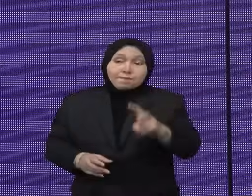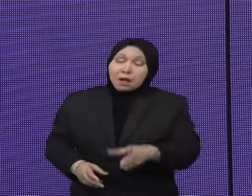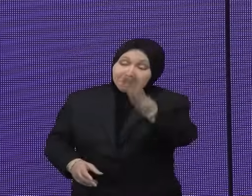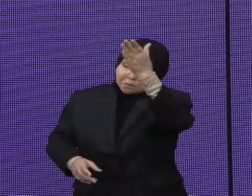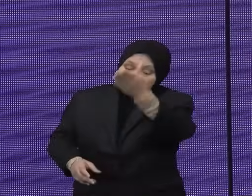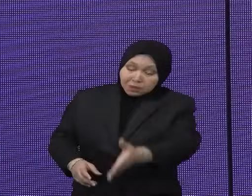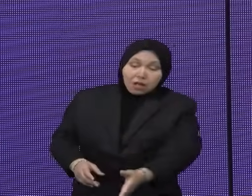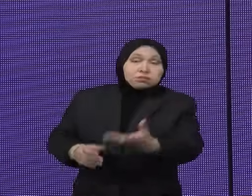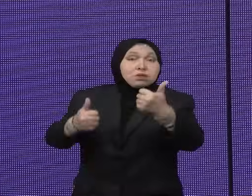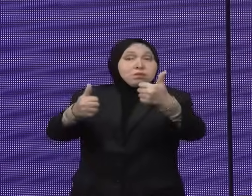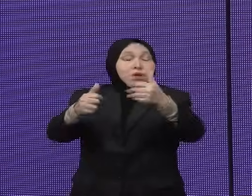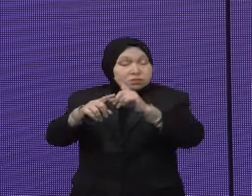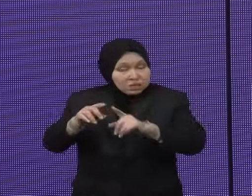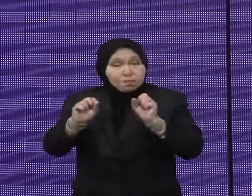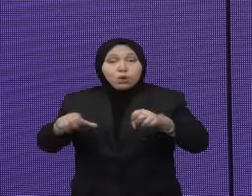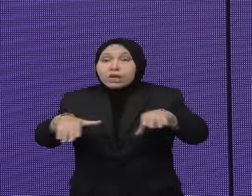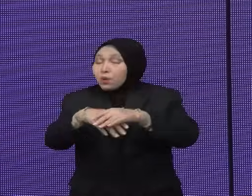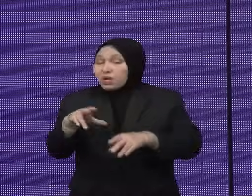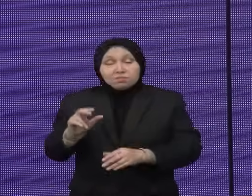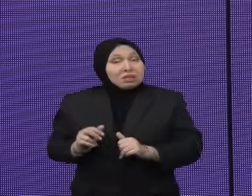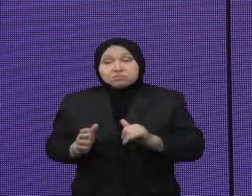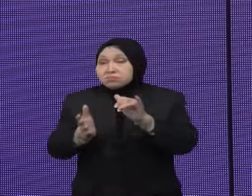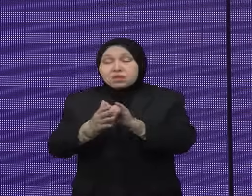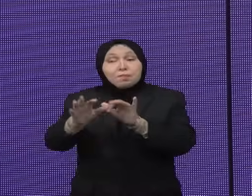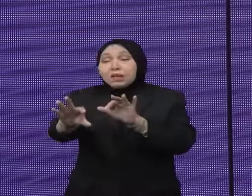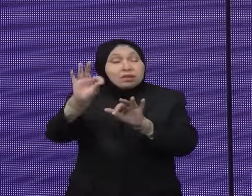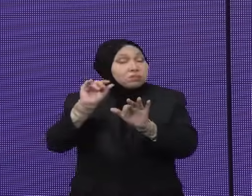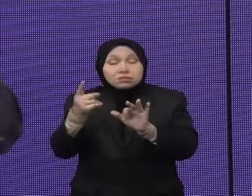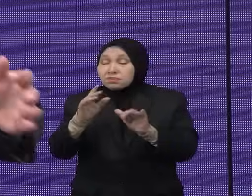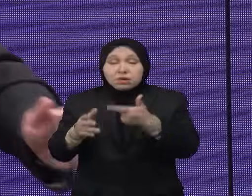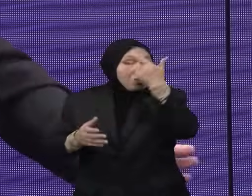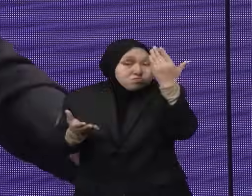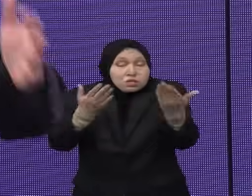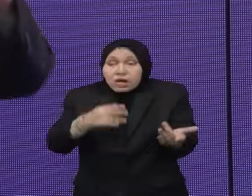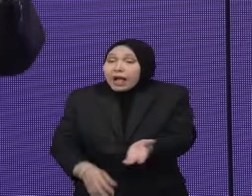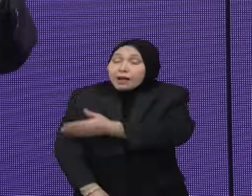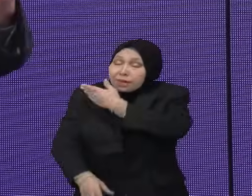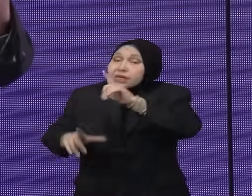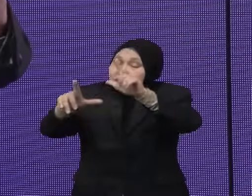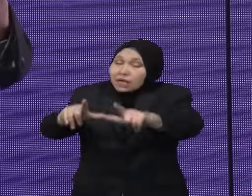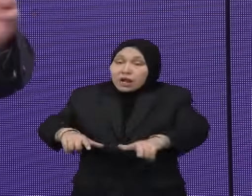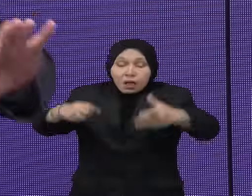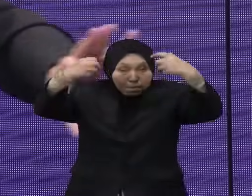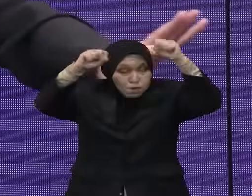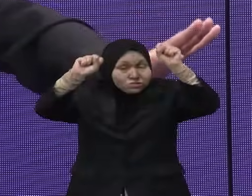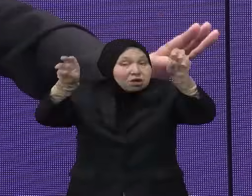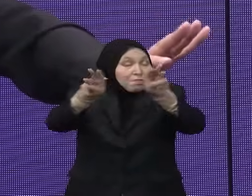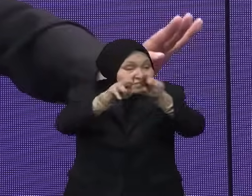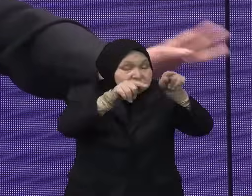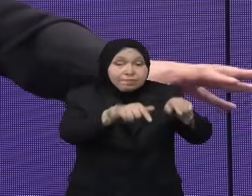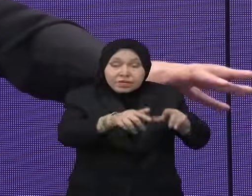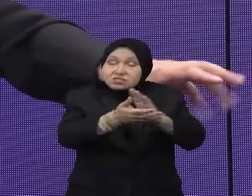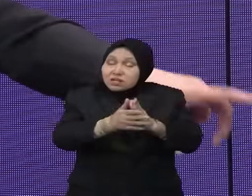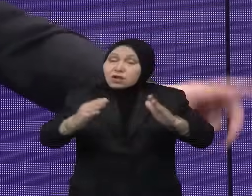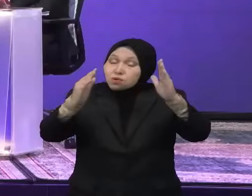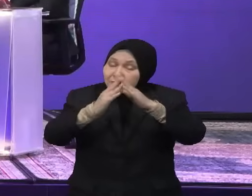tapi dia ini boleh kita kahwin. Begitu sahaja. Pasal apa? Pasal dia hamba yang diletakkan. Kalau rumah bos dia macam ni,